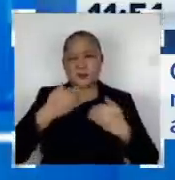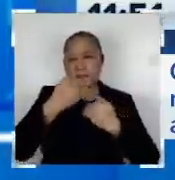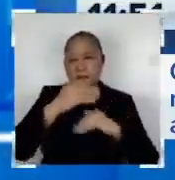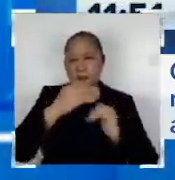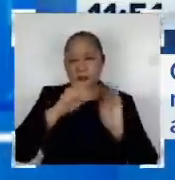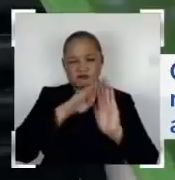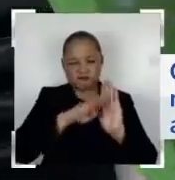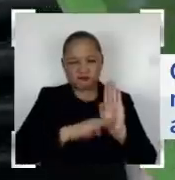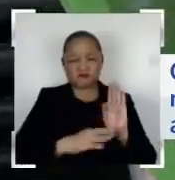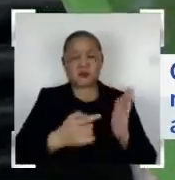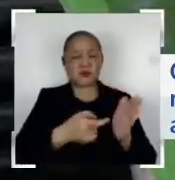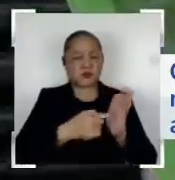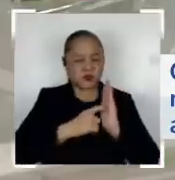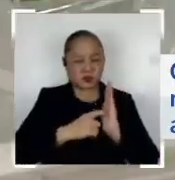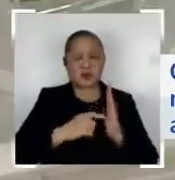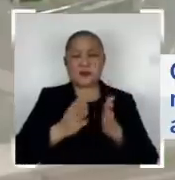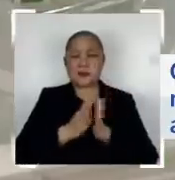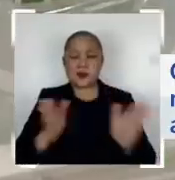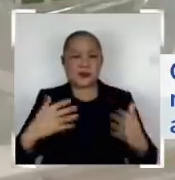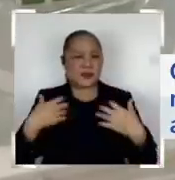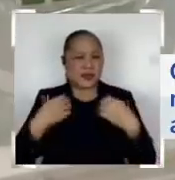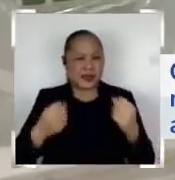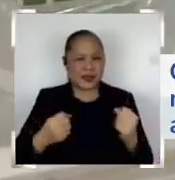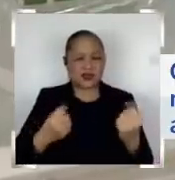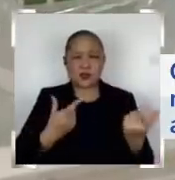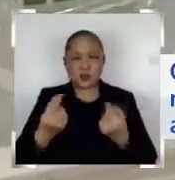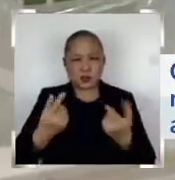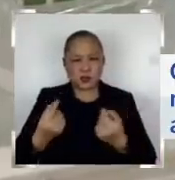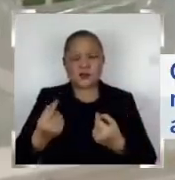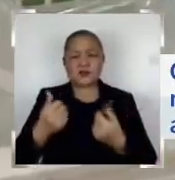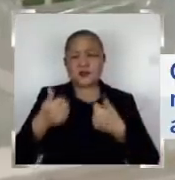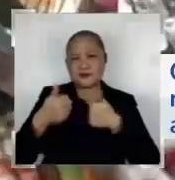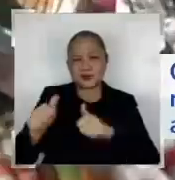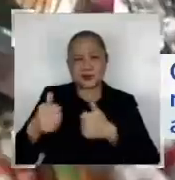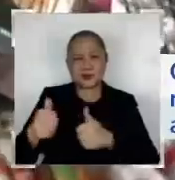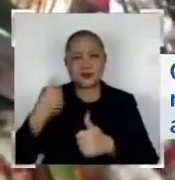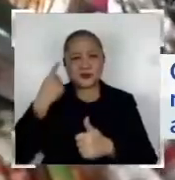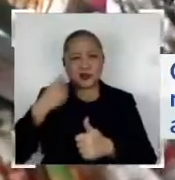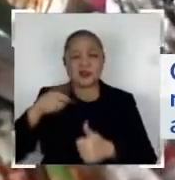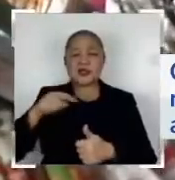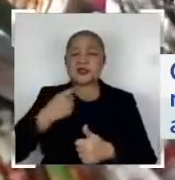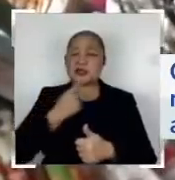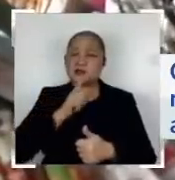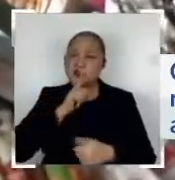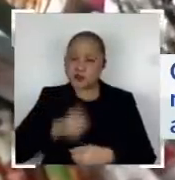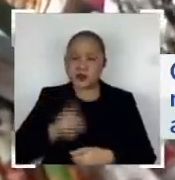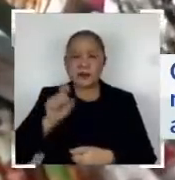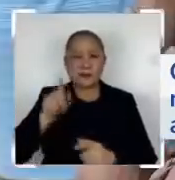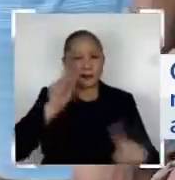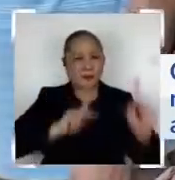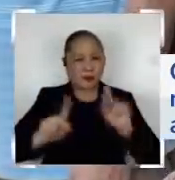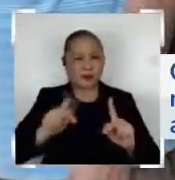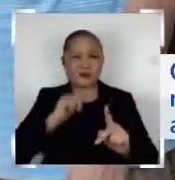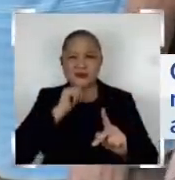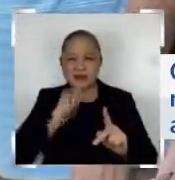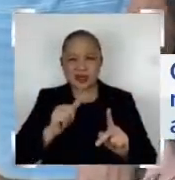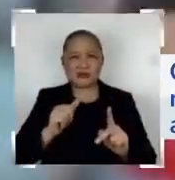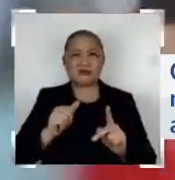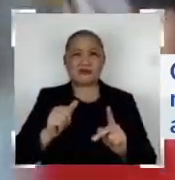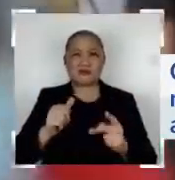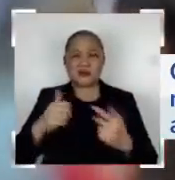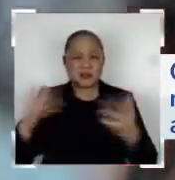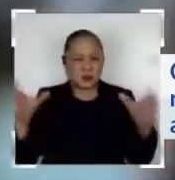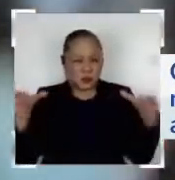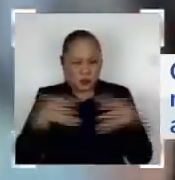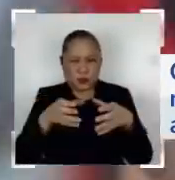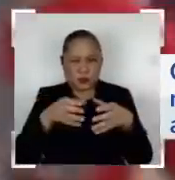minimum public health measures are complied with, if we can ensure that people don't congregate in close settings,